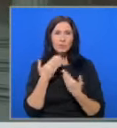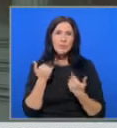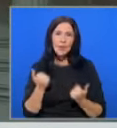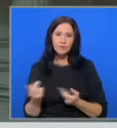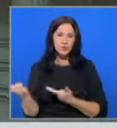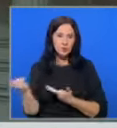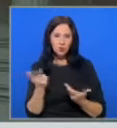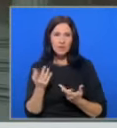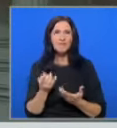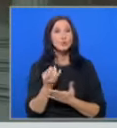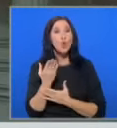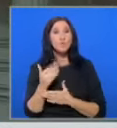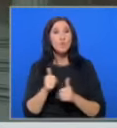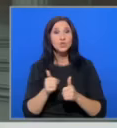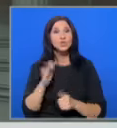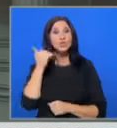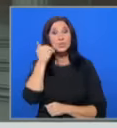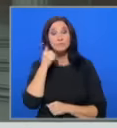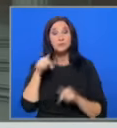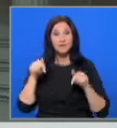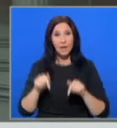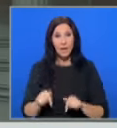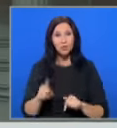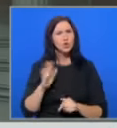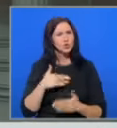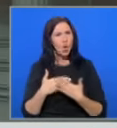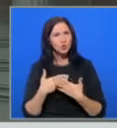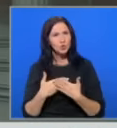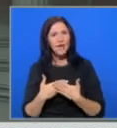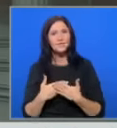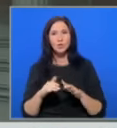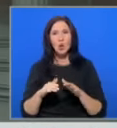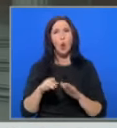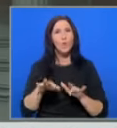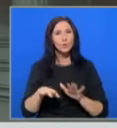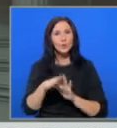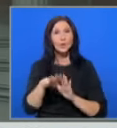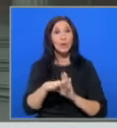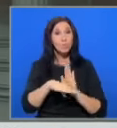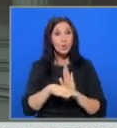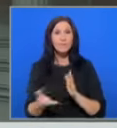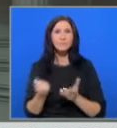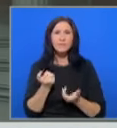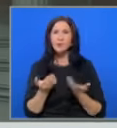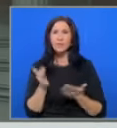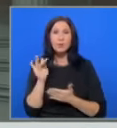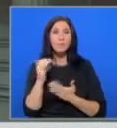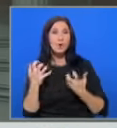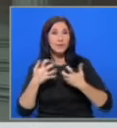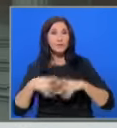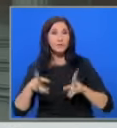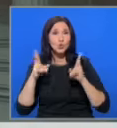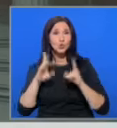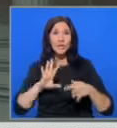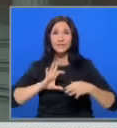се доставят нови машини, а ще се използват наличните. Що се отнася до софтуера, при вземането на каквото и да било техническо